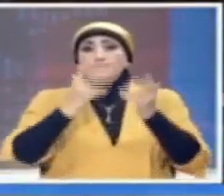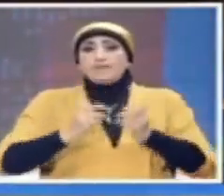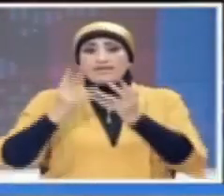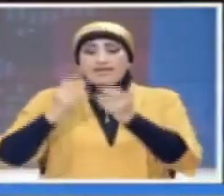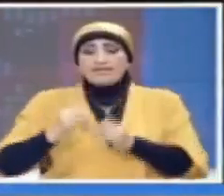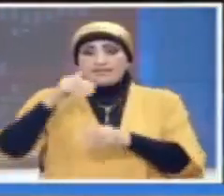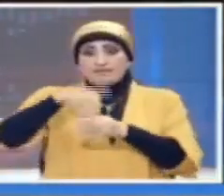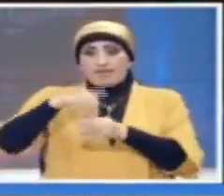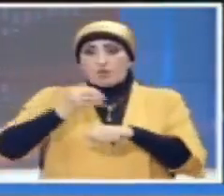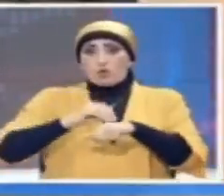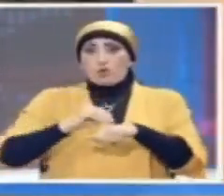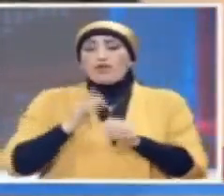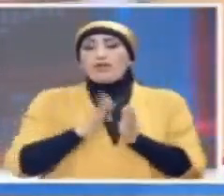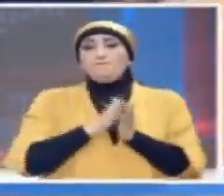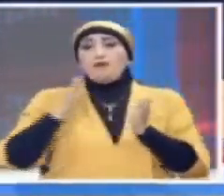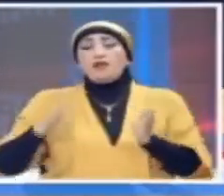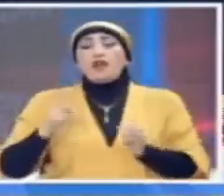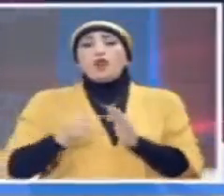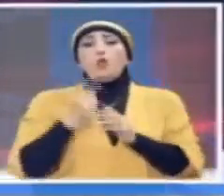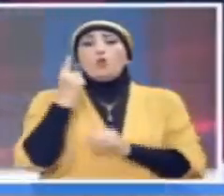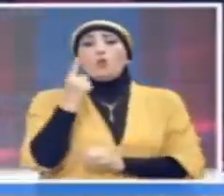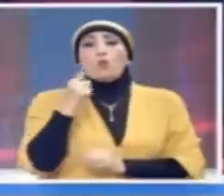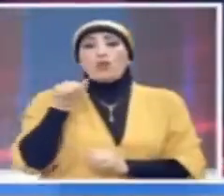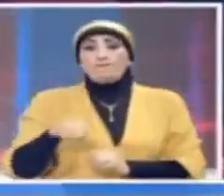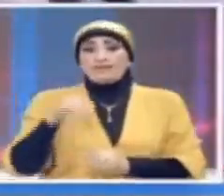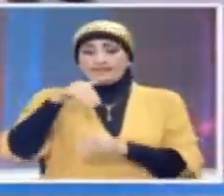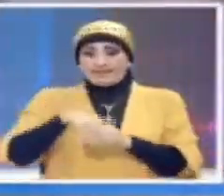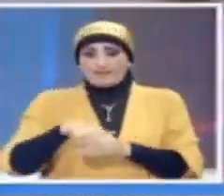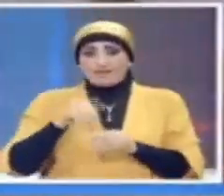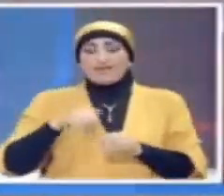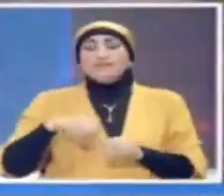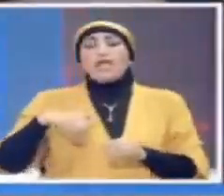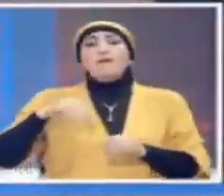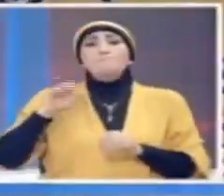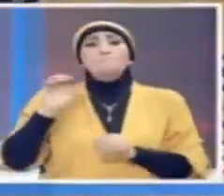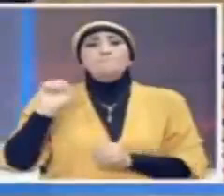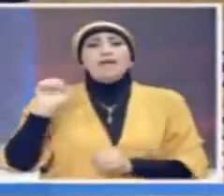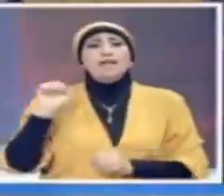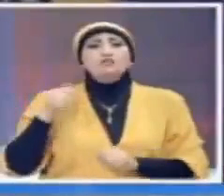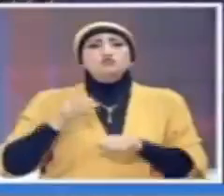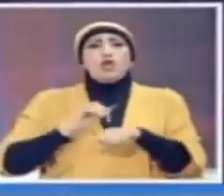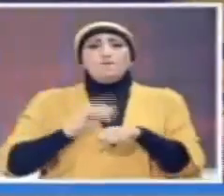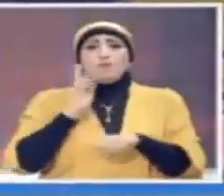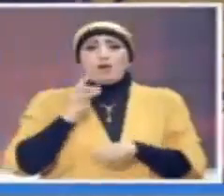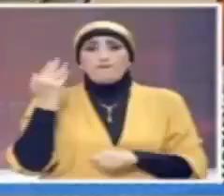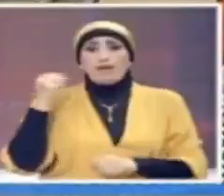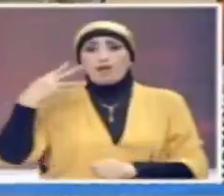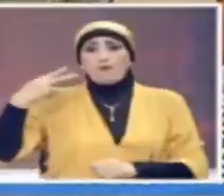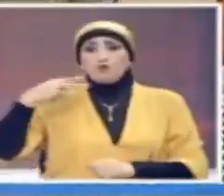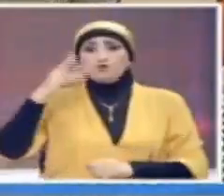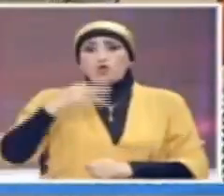بيانات الناخبين. كانت المرحلة الأولى من انتخابات مجلس النواب قد جرت يومي